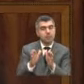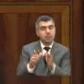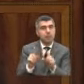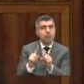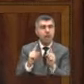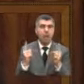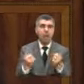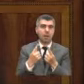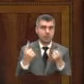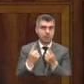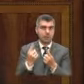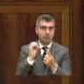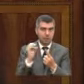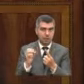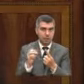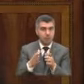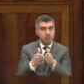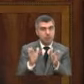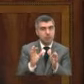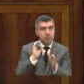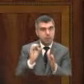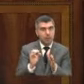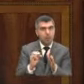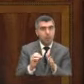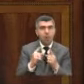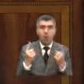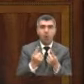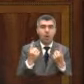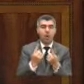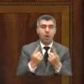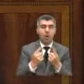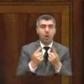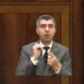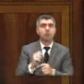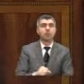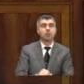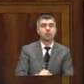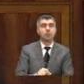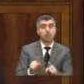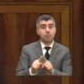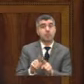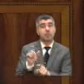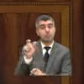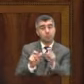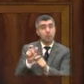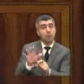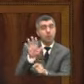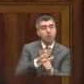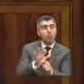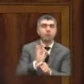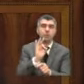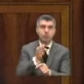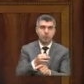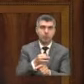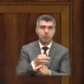عندكم اختيارين من واحد، واما تخليوا الوضعيه محلوله مفتوحه وكنتوا غادي ديروا خير فينا وفي الناس،